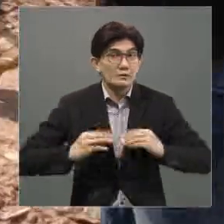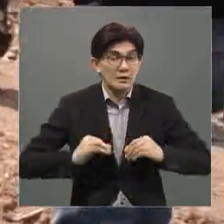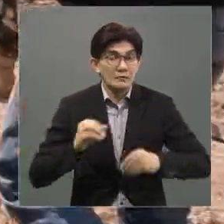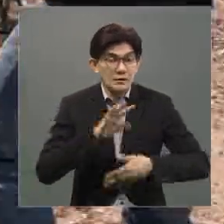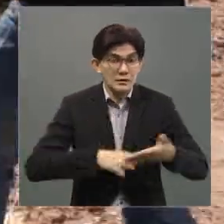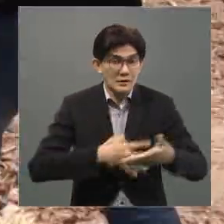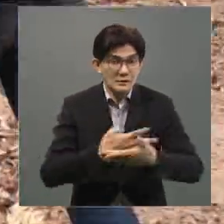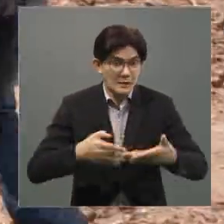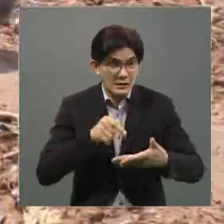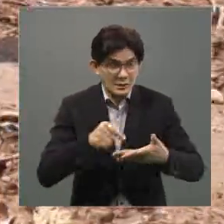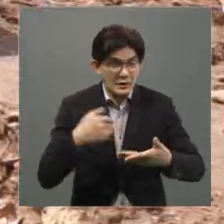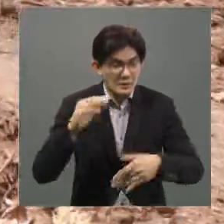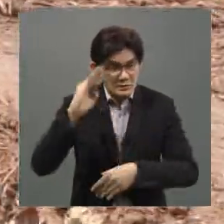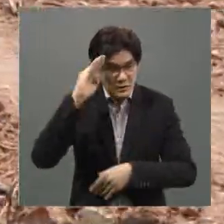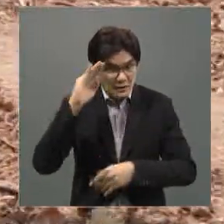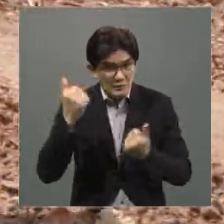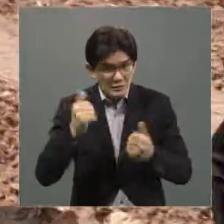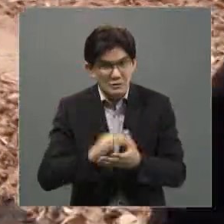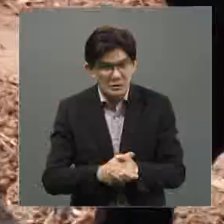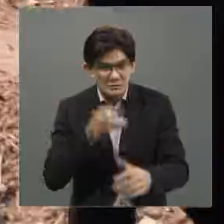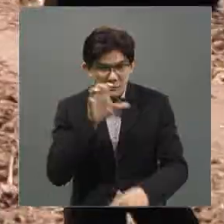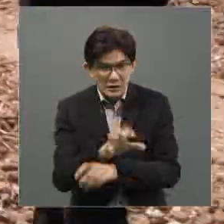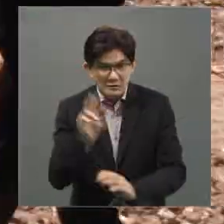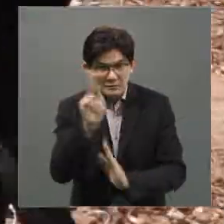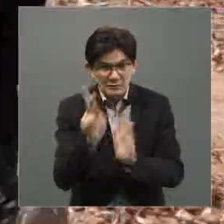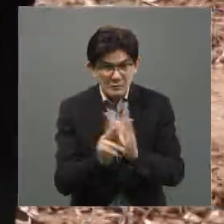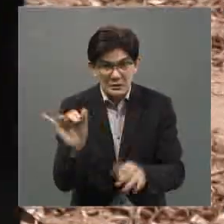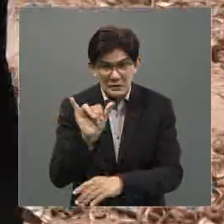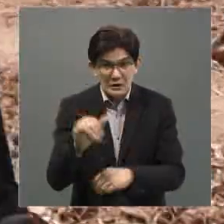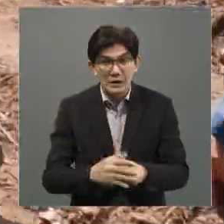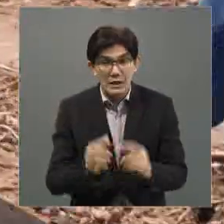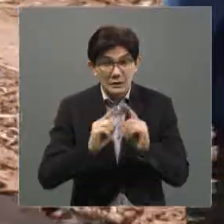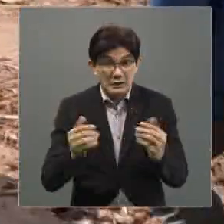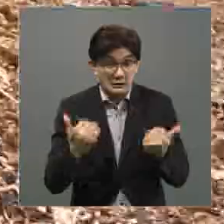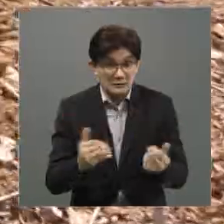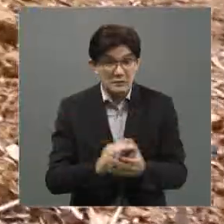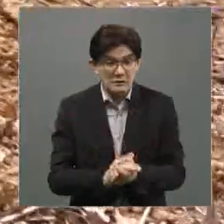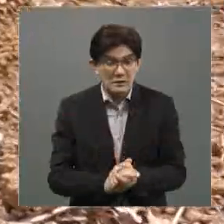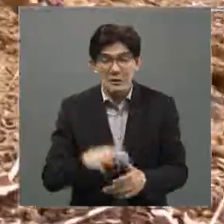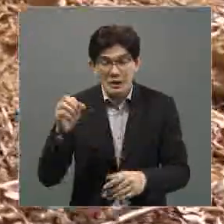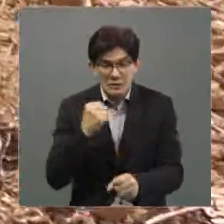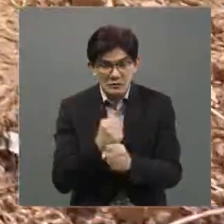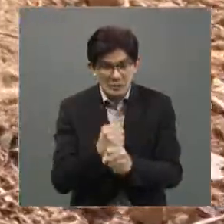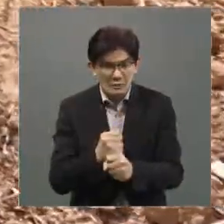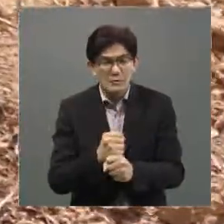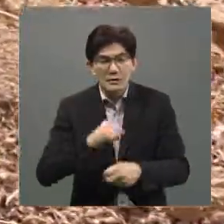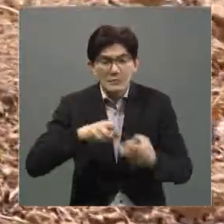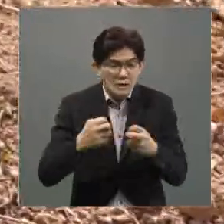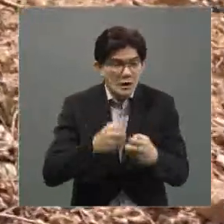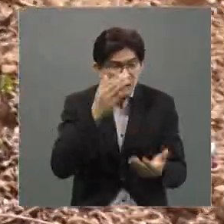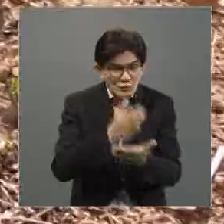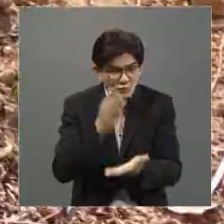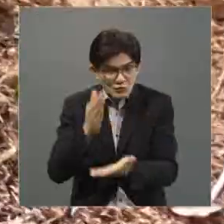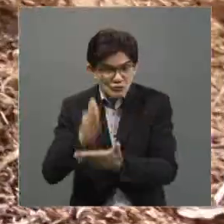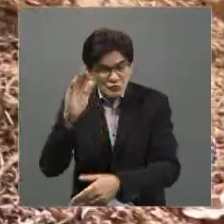ผนที่วันแมปจากกรมแผนที่ทหารยังไม่ได้มีผลบังคับใช้ตามกฎหมายแต่เบื้องต้นเนี่ยเอามาใช้ระงับข้อพิพาทระหว่าง2หน่วยงาน